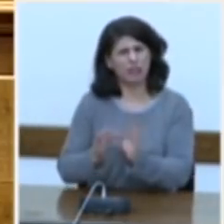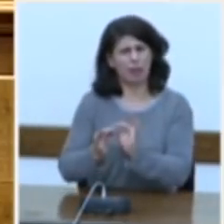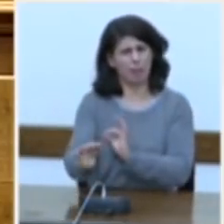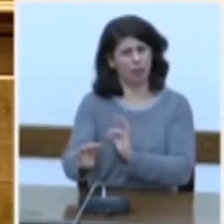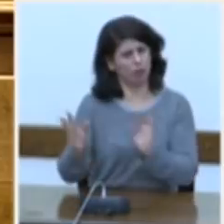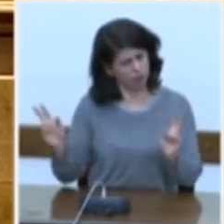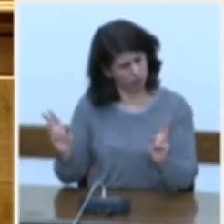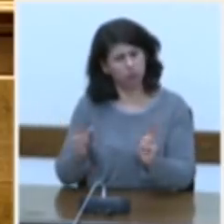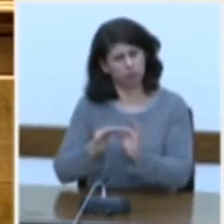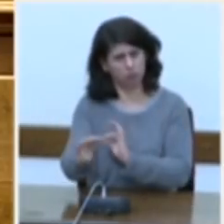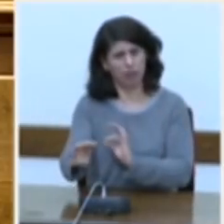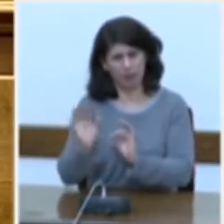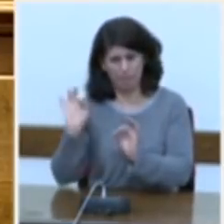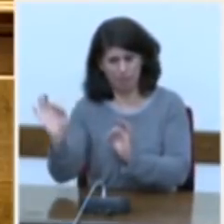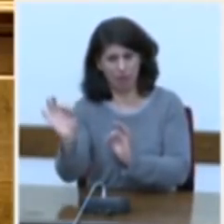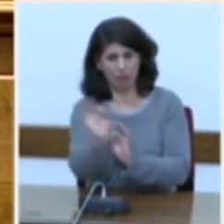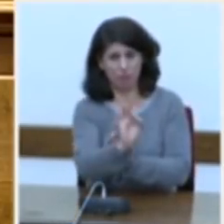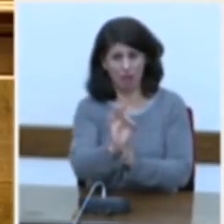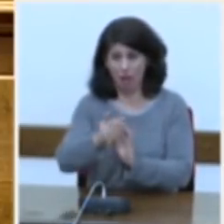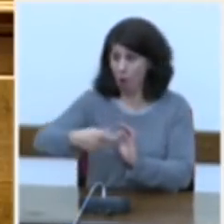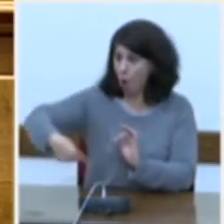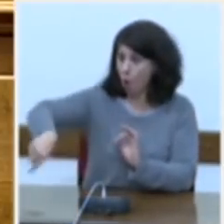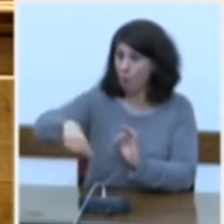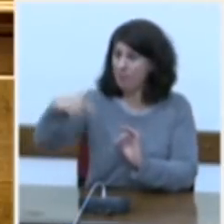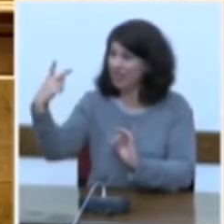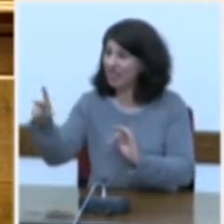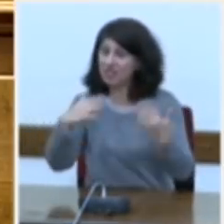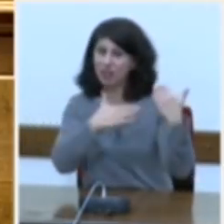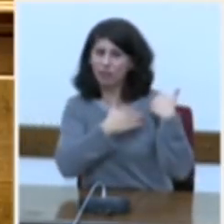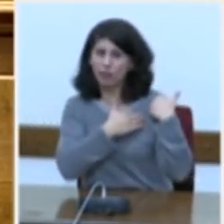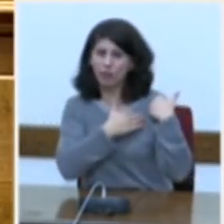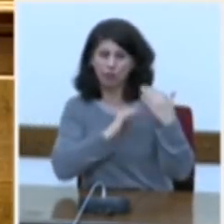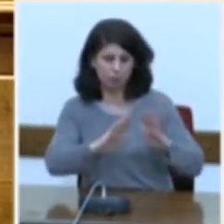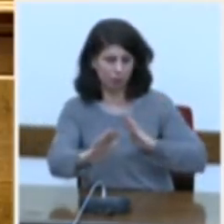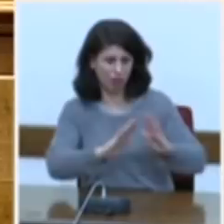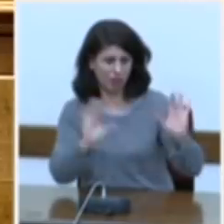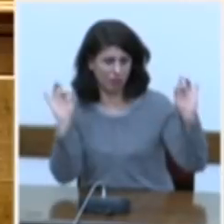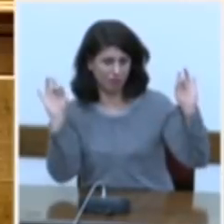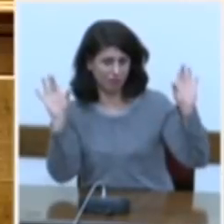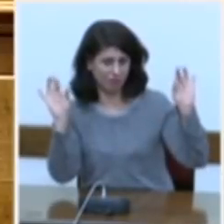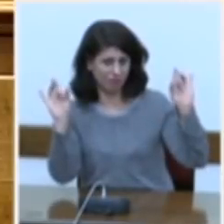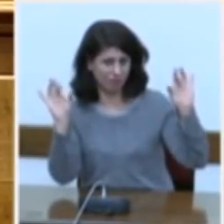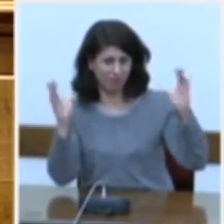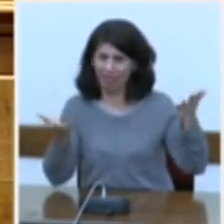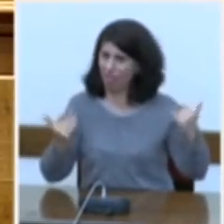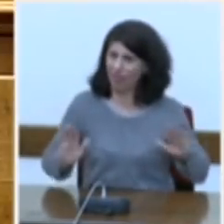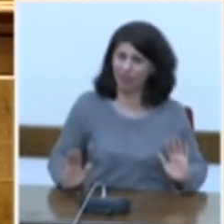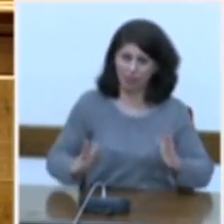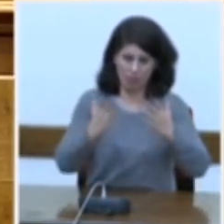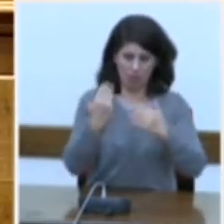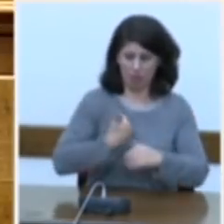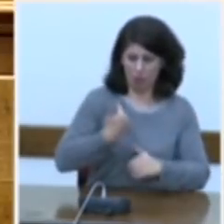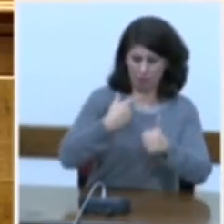πήρατε για την πανδημία, παραμένει με δική σας ευθύνη εντελώς απροστάτευτος. Είναι οι ηθοποιοί,